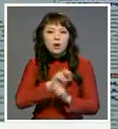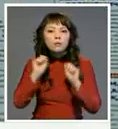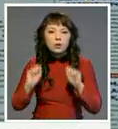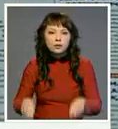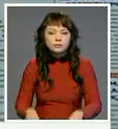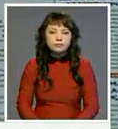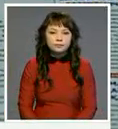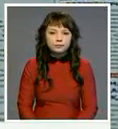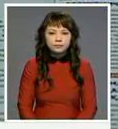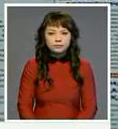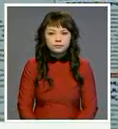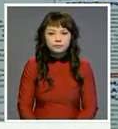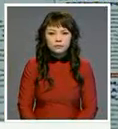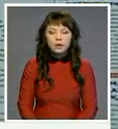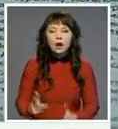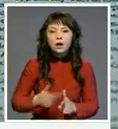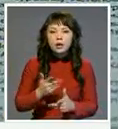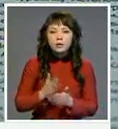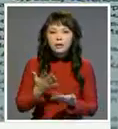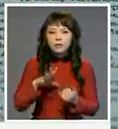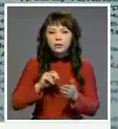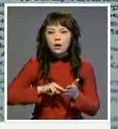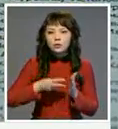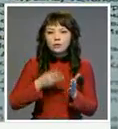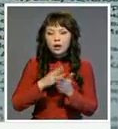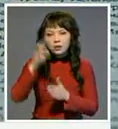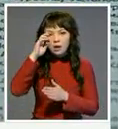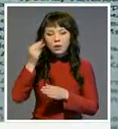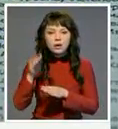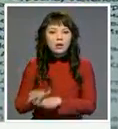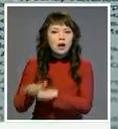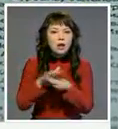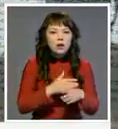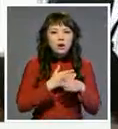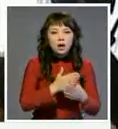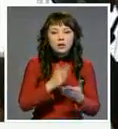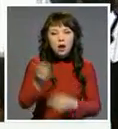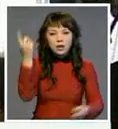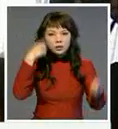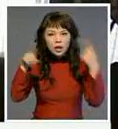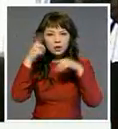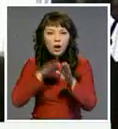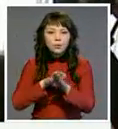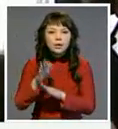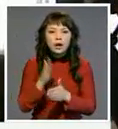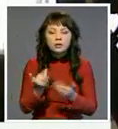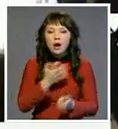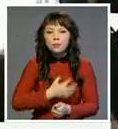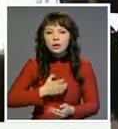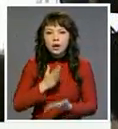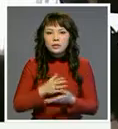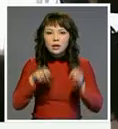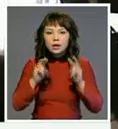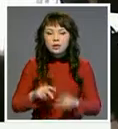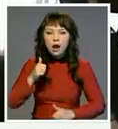ыңғайлы. Аталмыш жоба мемлекет басшысының жалпыға ортақ еңбек қоғамын қалыптастырудағы идеяларды жүзеге асырудың маңызды қадамы.